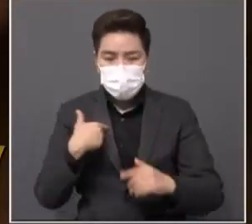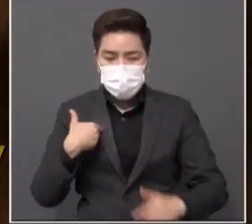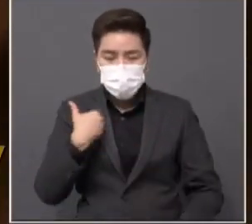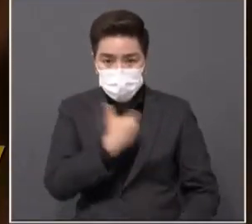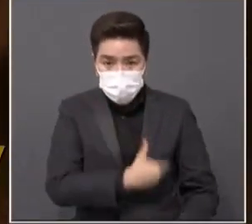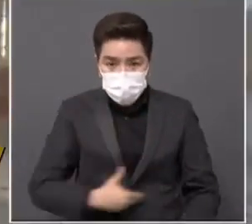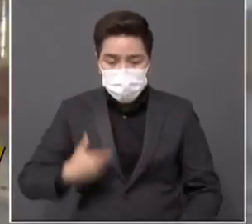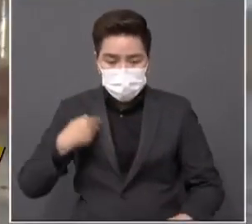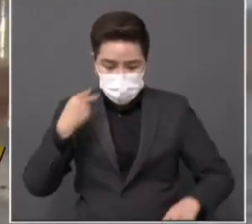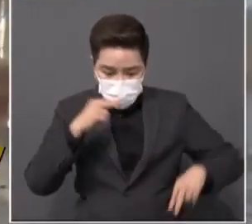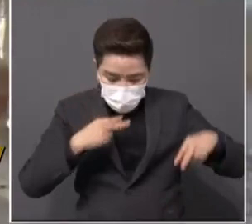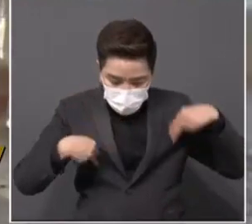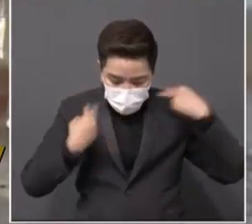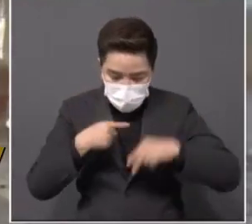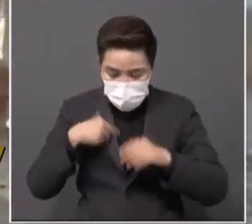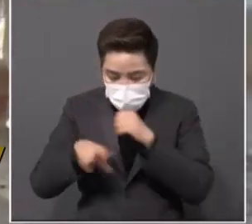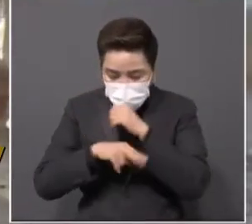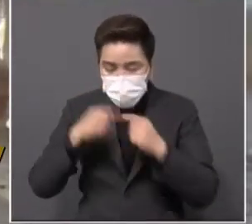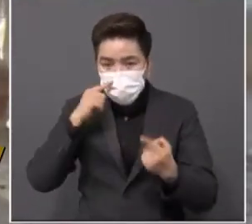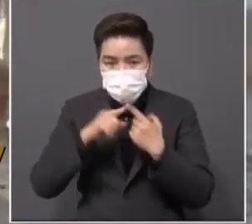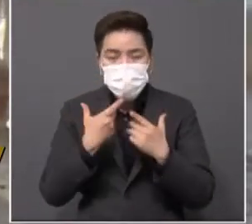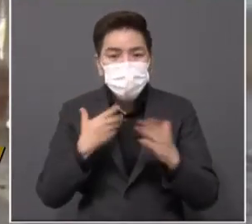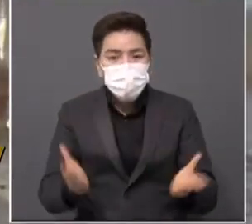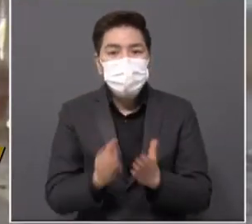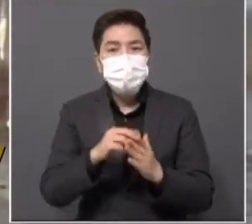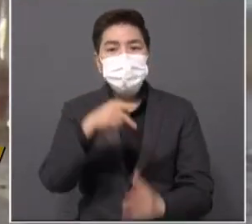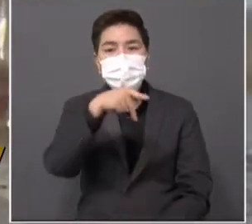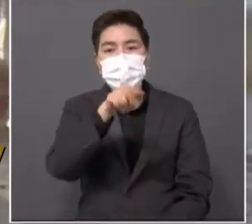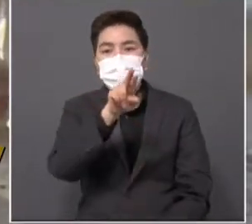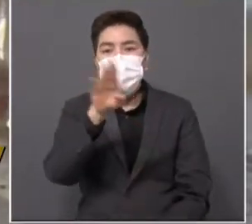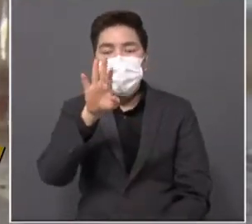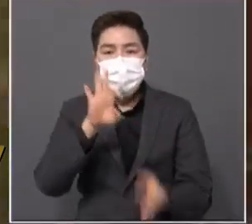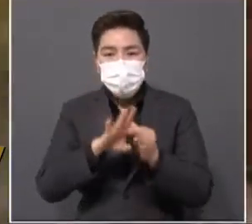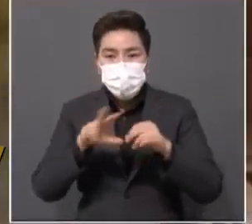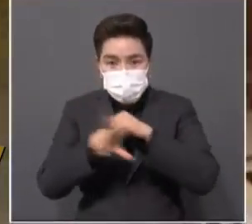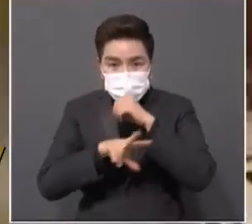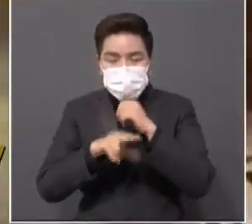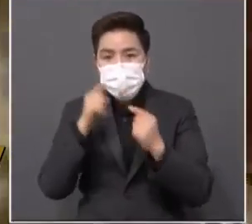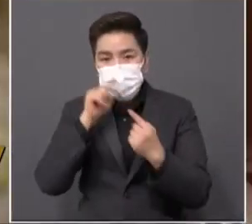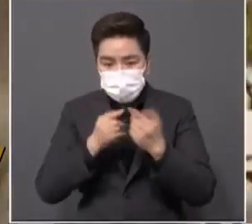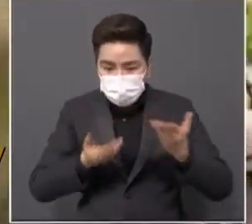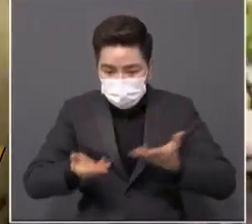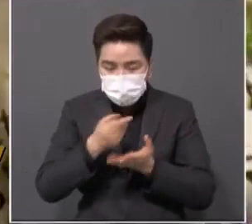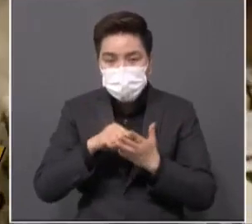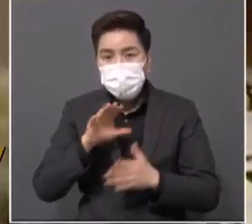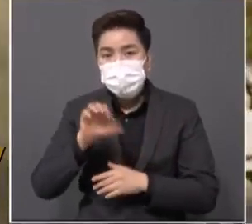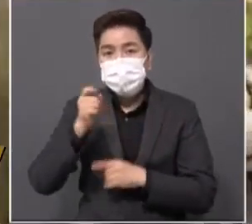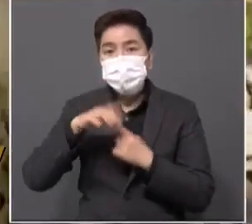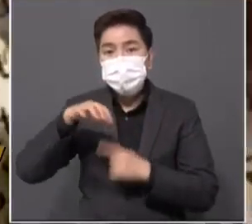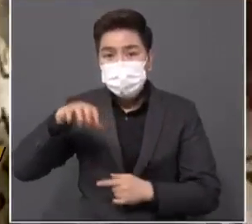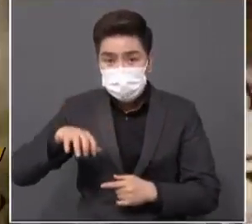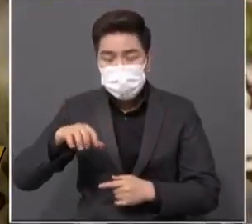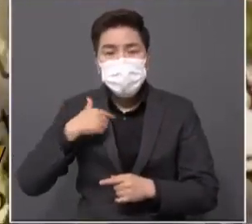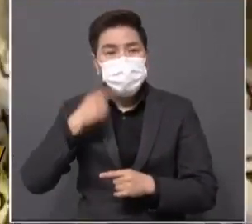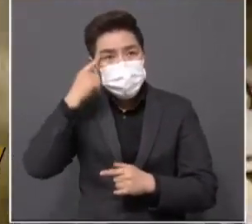ูระรกษาสุขภาพของปราชาชนโยพักได้สดงจดีอด้การเสนอรางพธชปหญัิกัชากันชงเพื่เข้าสู่การพิจเตรณาของศาภษธรรั